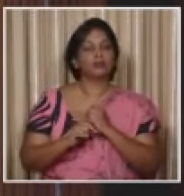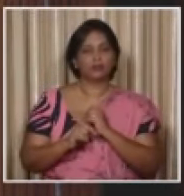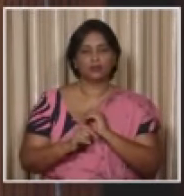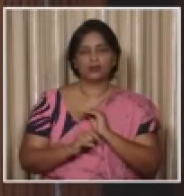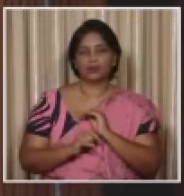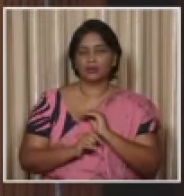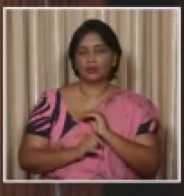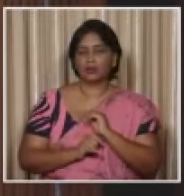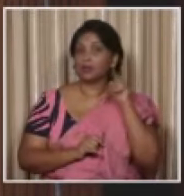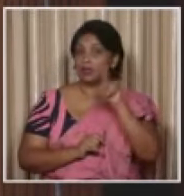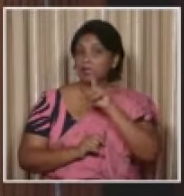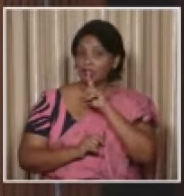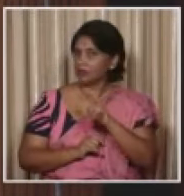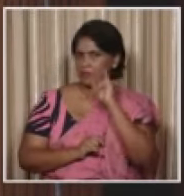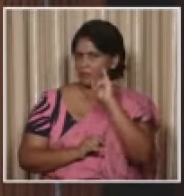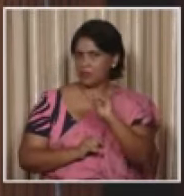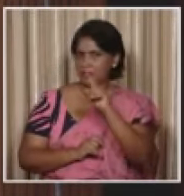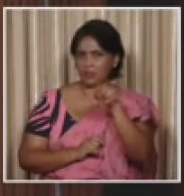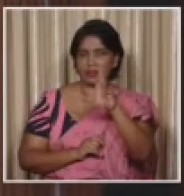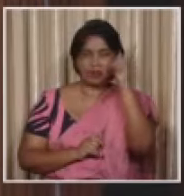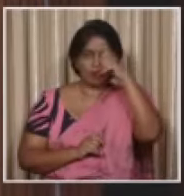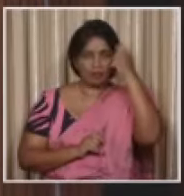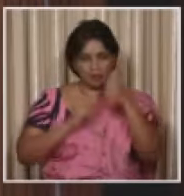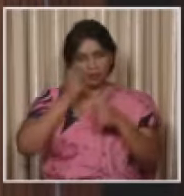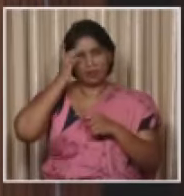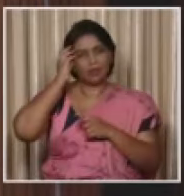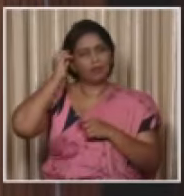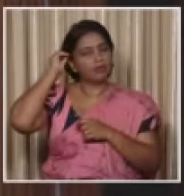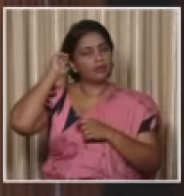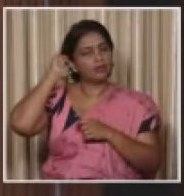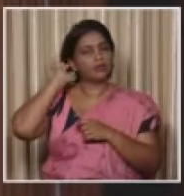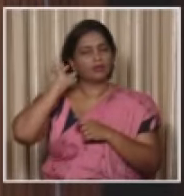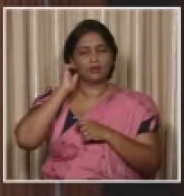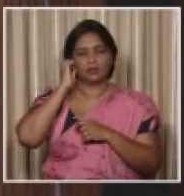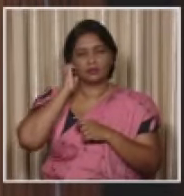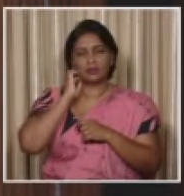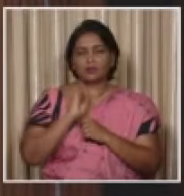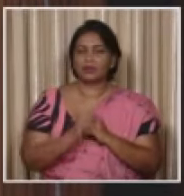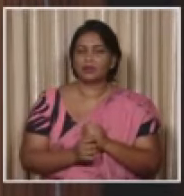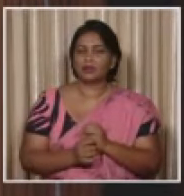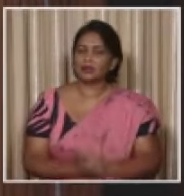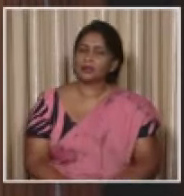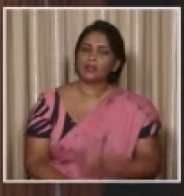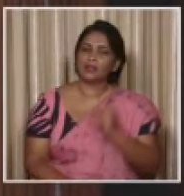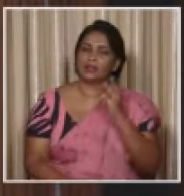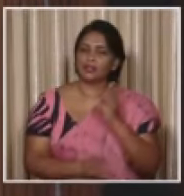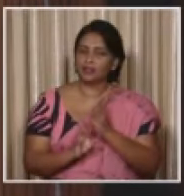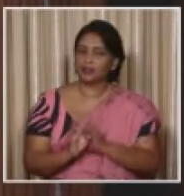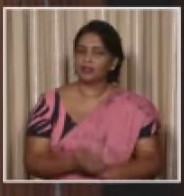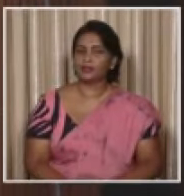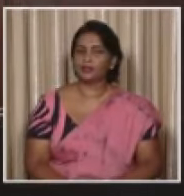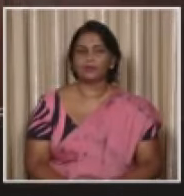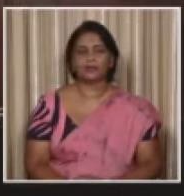Kini kini sah, me itu mah kibukannya beredi. Betul par. Hari hari, bohong sedaya. Ikan garu mantu mah atas keran be. Hari bohong sedaya. Garu.